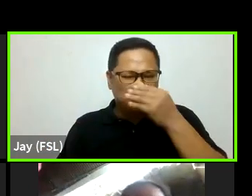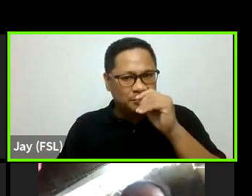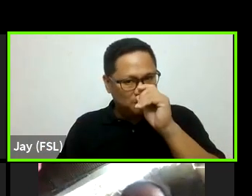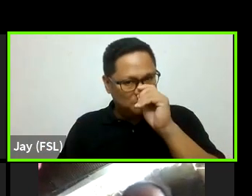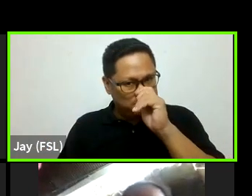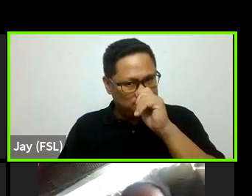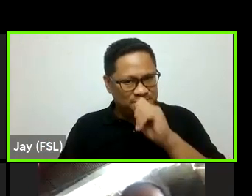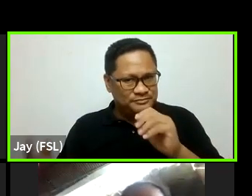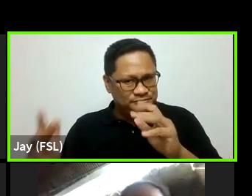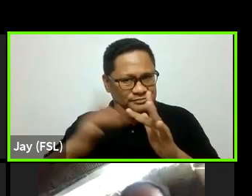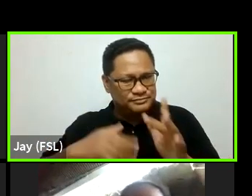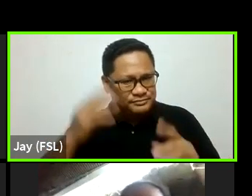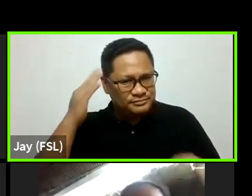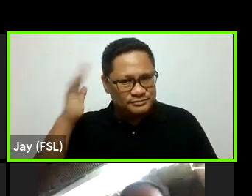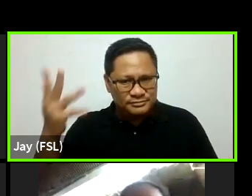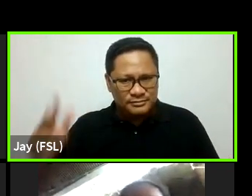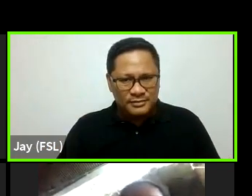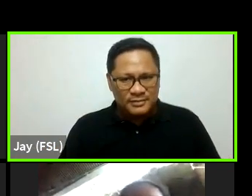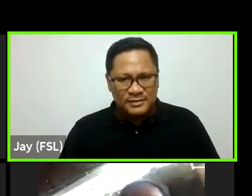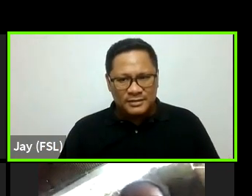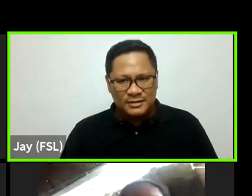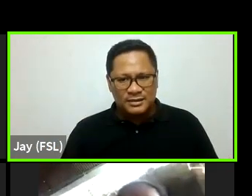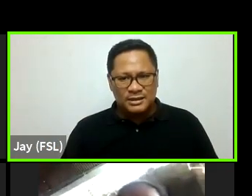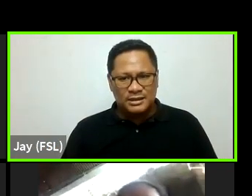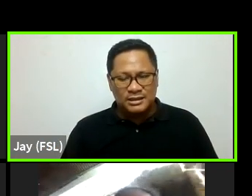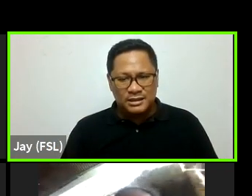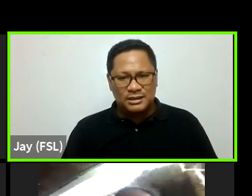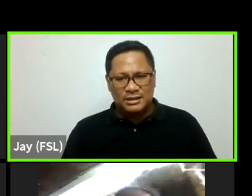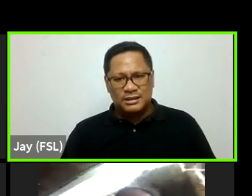Na-mute ka ulit. Teka, hindi ko ma...